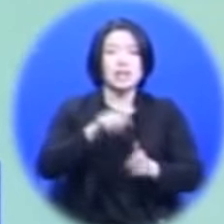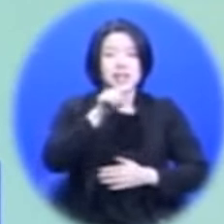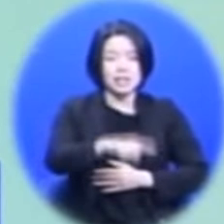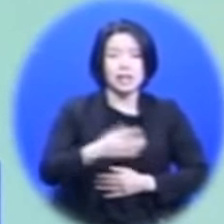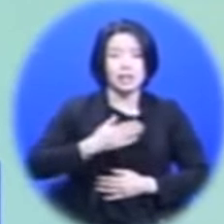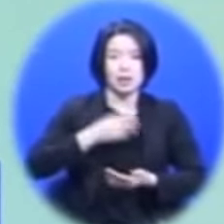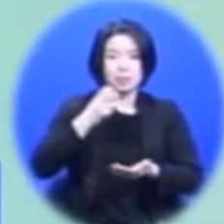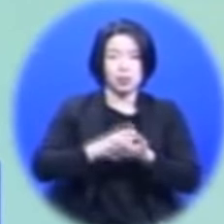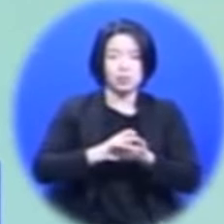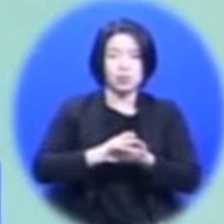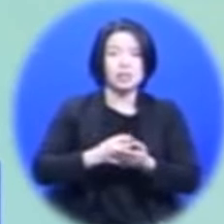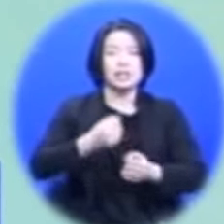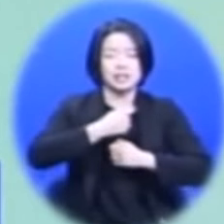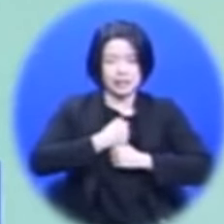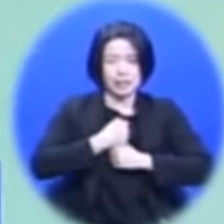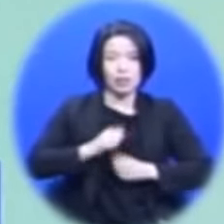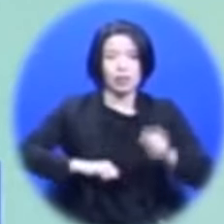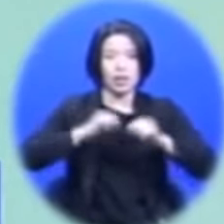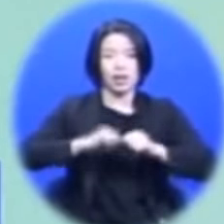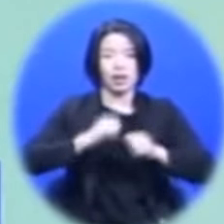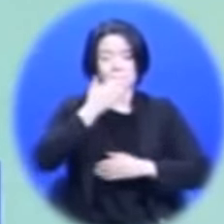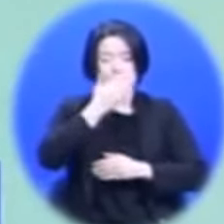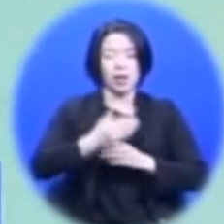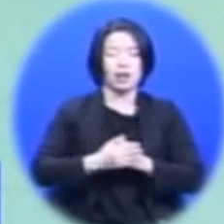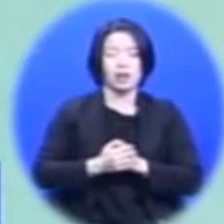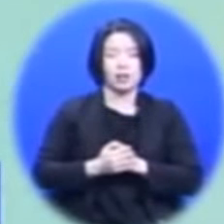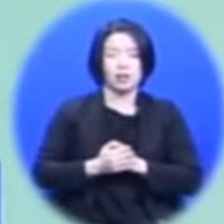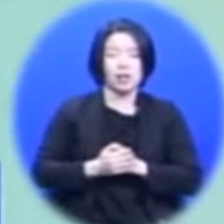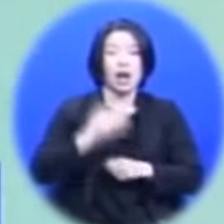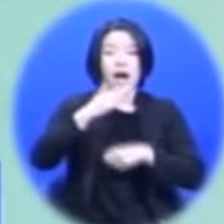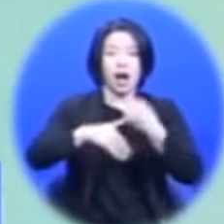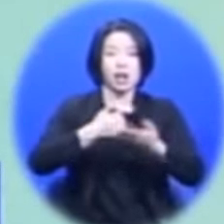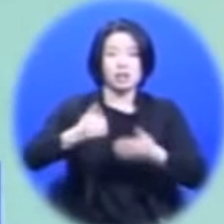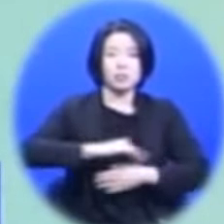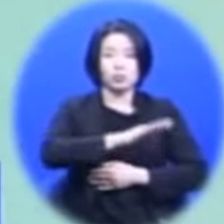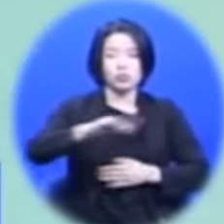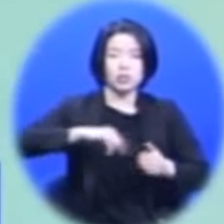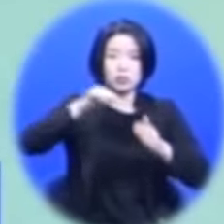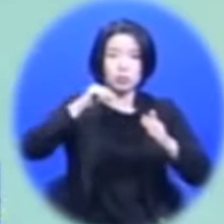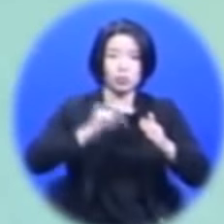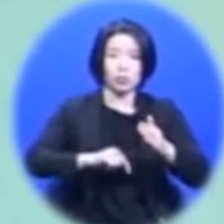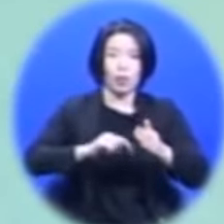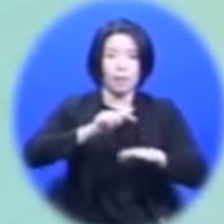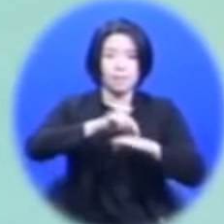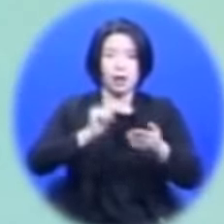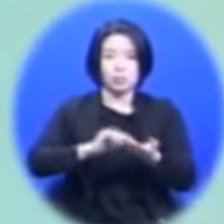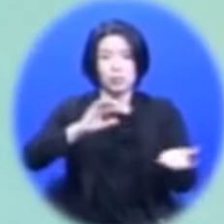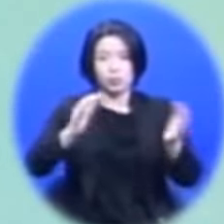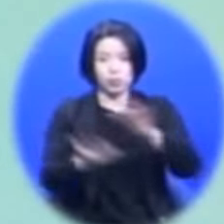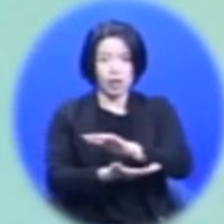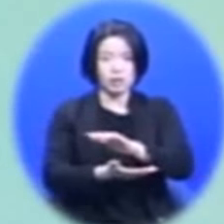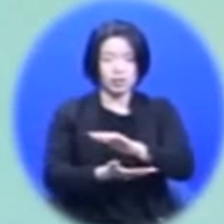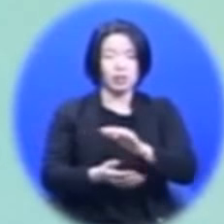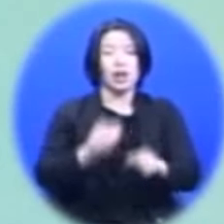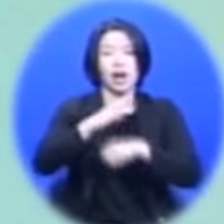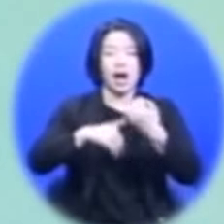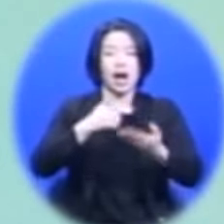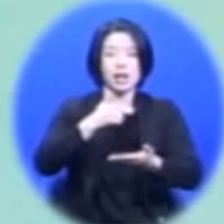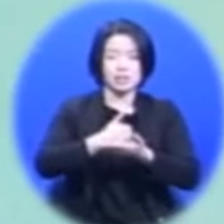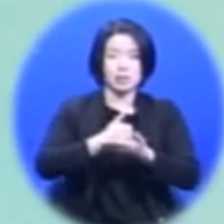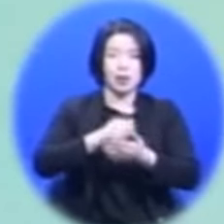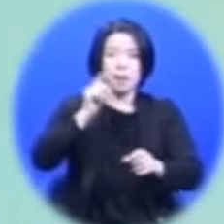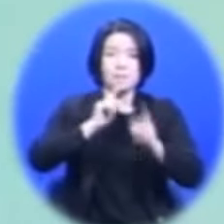지켜 행하게 될 것이라. 하나님이 우리 속마음을 뒤집으셔가지고 하나님의 말씀대로